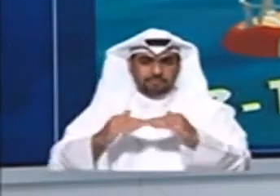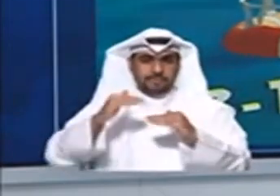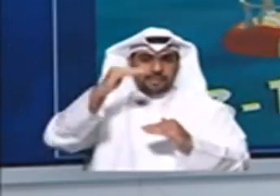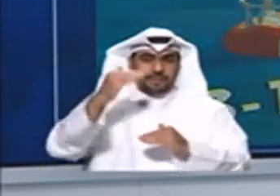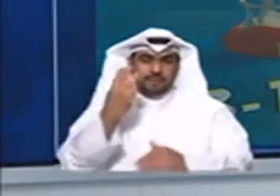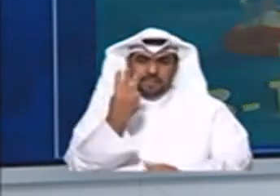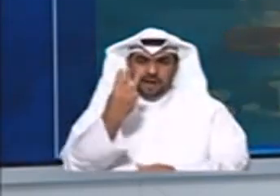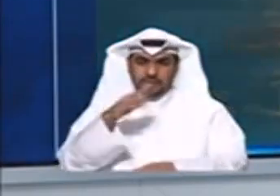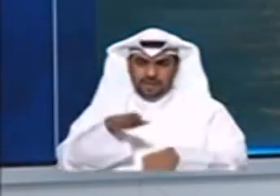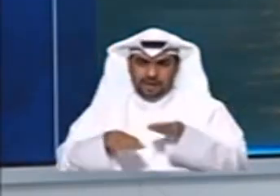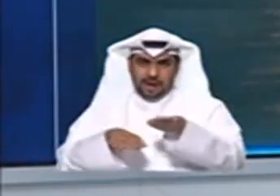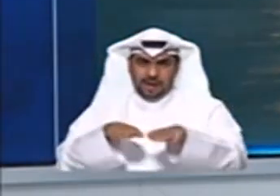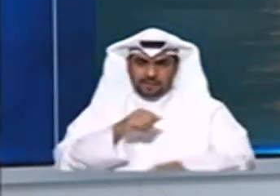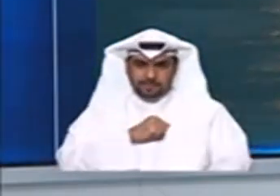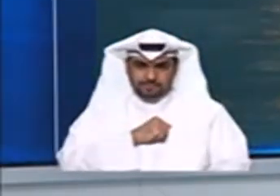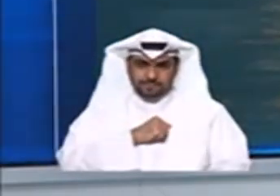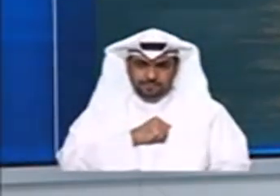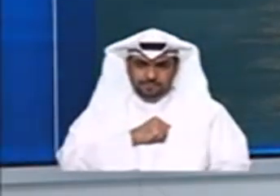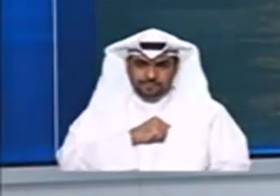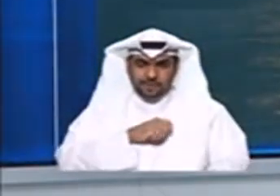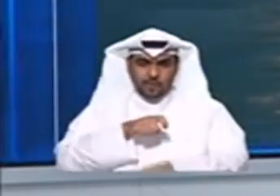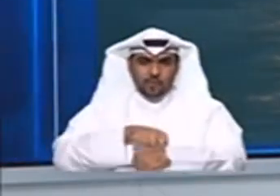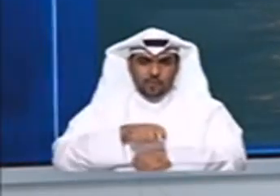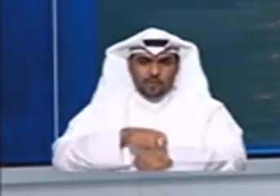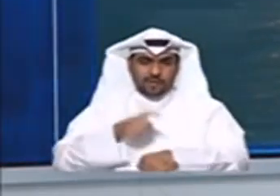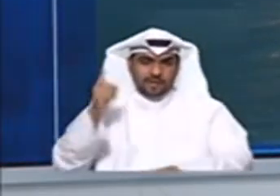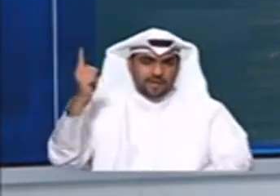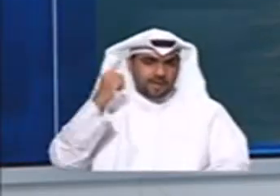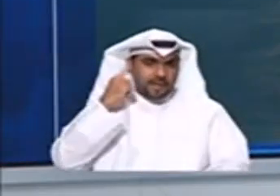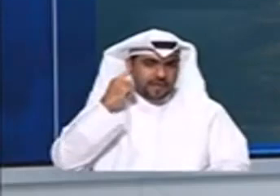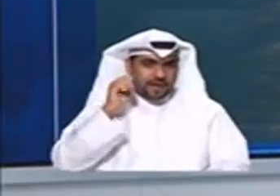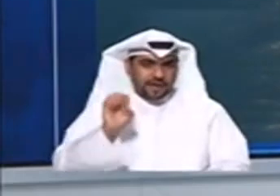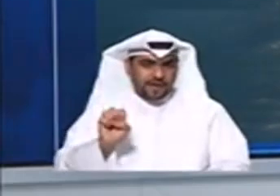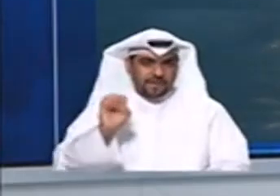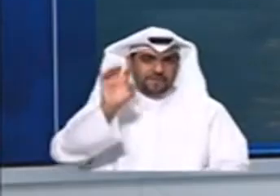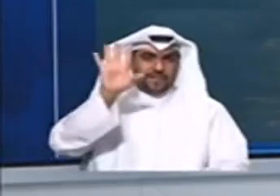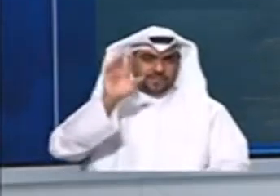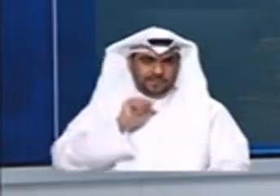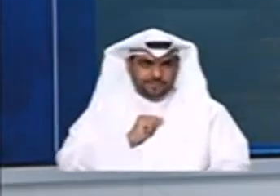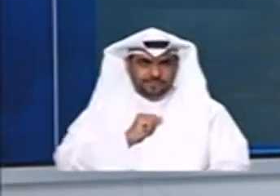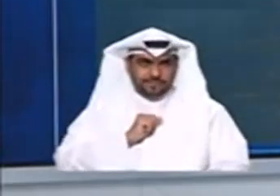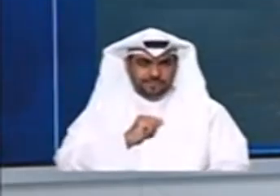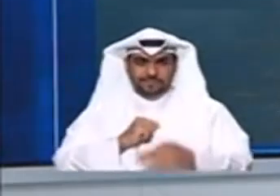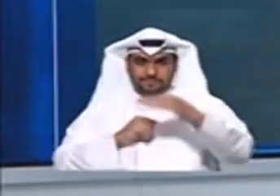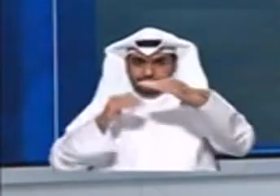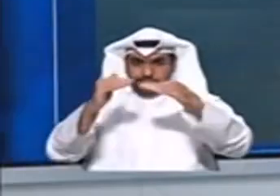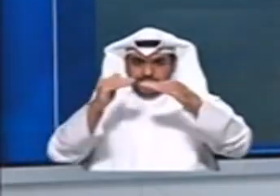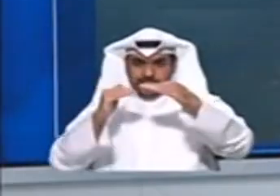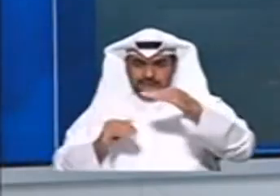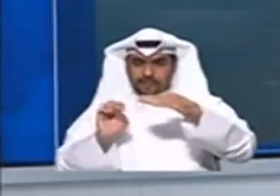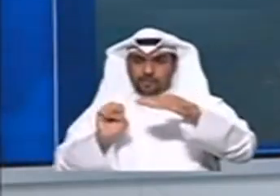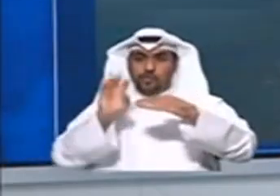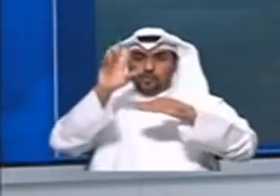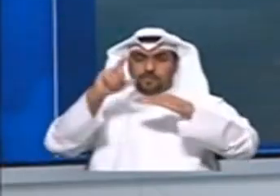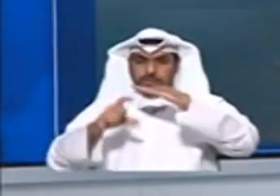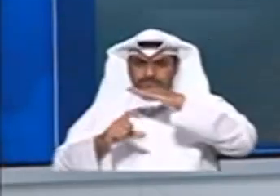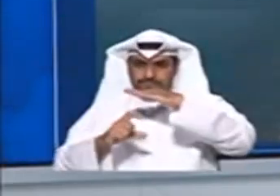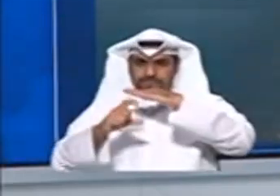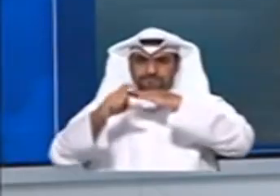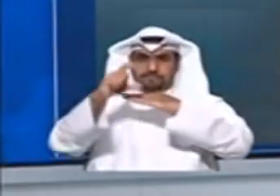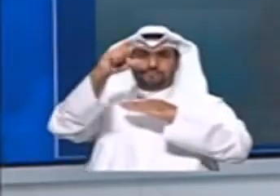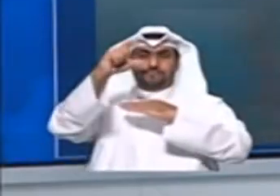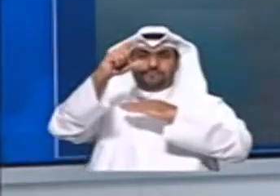قوية. المواقيت بإذن الله حسب التوقيت المحلي لمدينة الكويت، موعد أذان الفجر الساعة 4:28، شروق الشمس الساعة